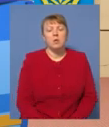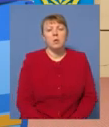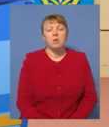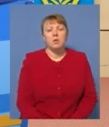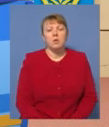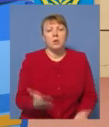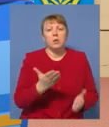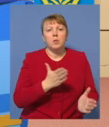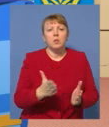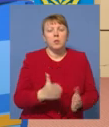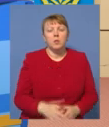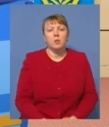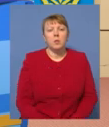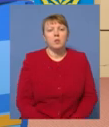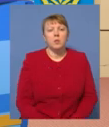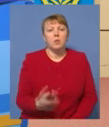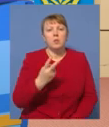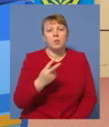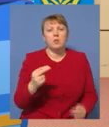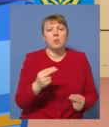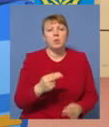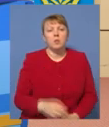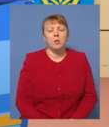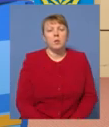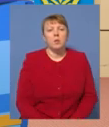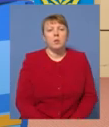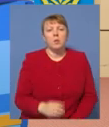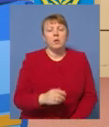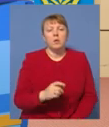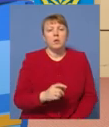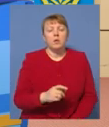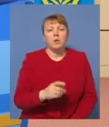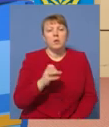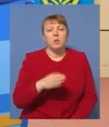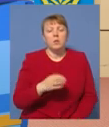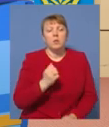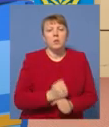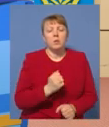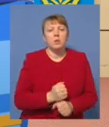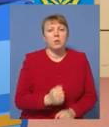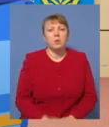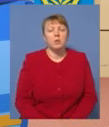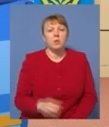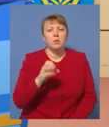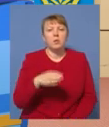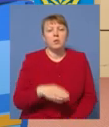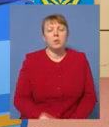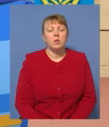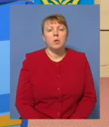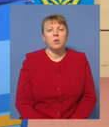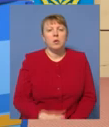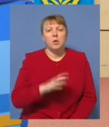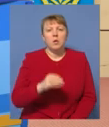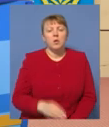следователям, каков порядок, как нужно действовать. Более того, комитетом создан чат, где непосредственно